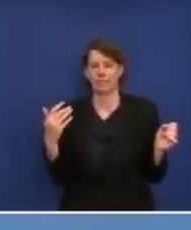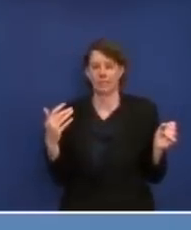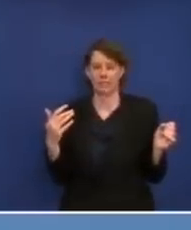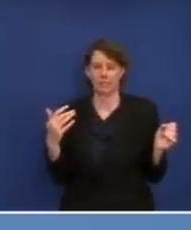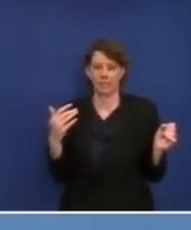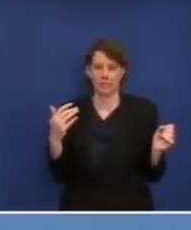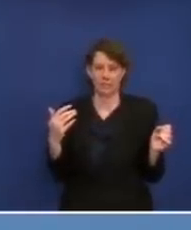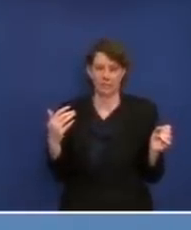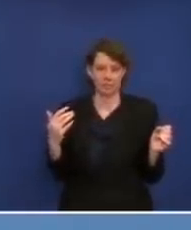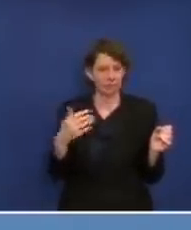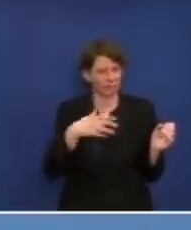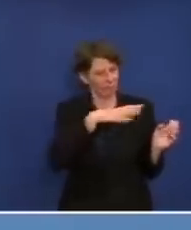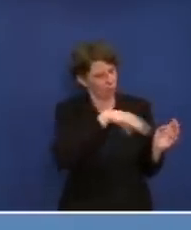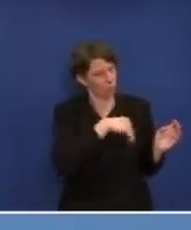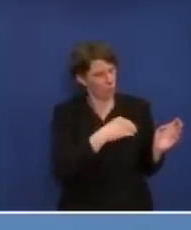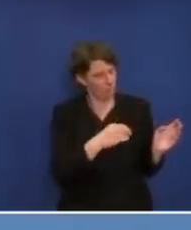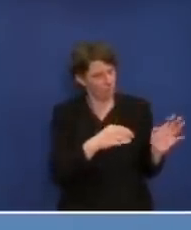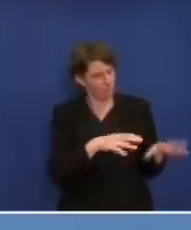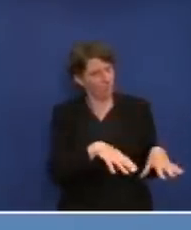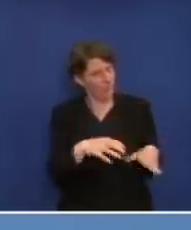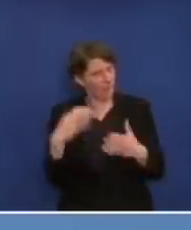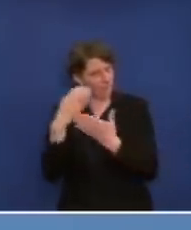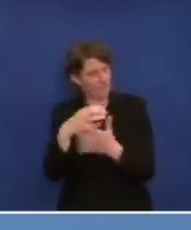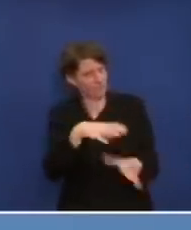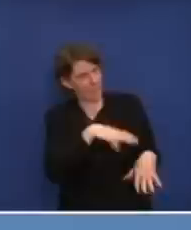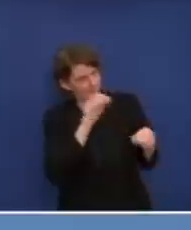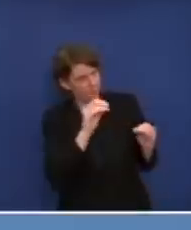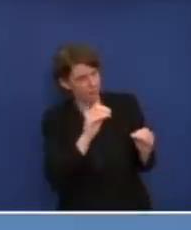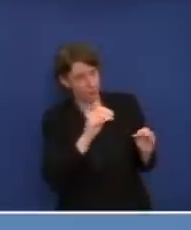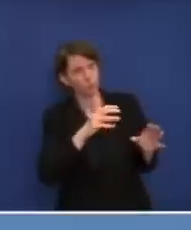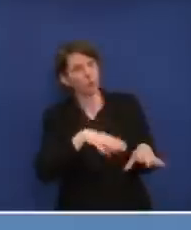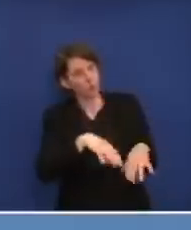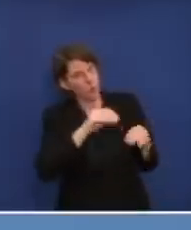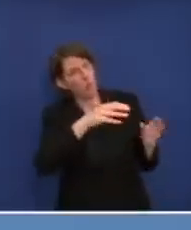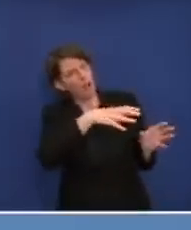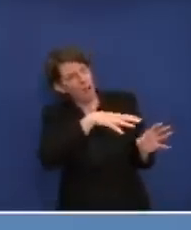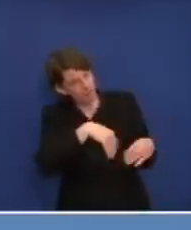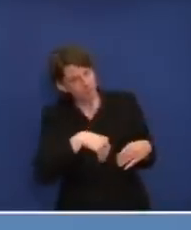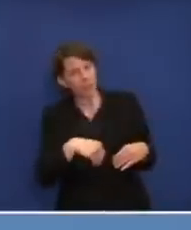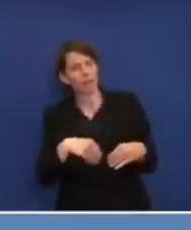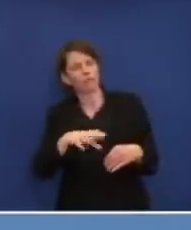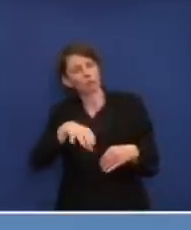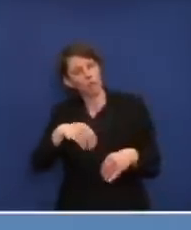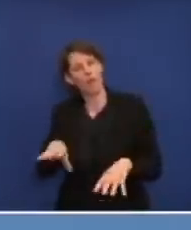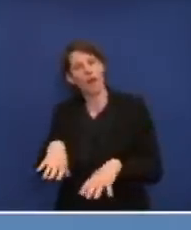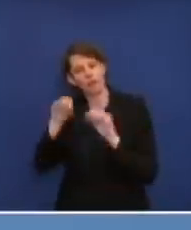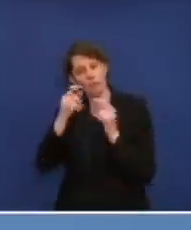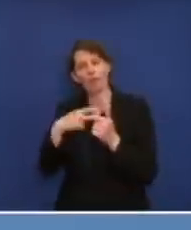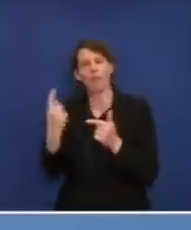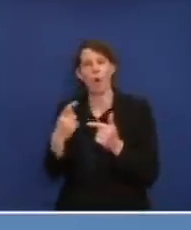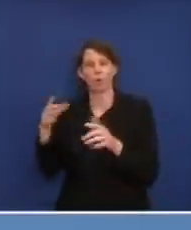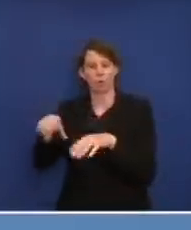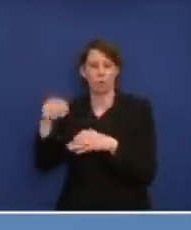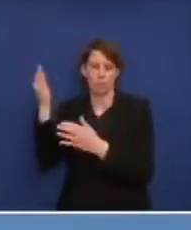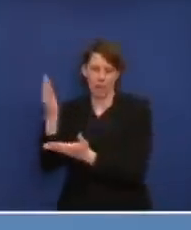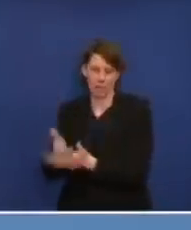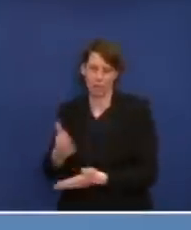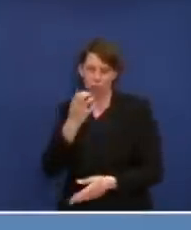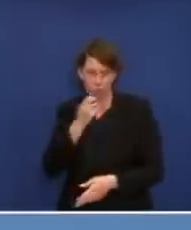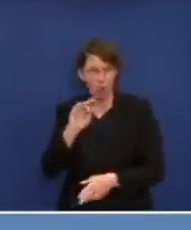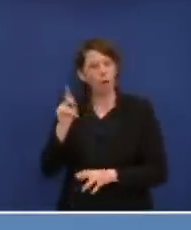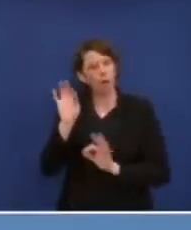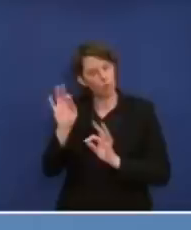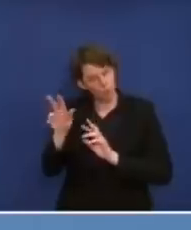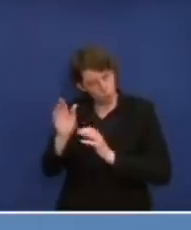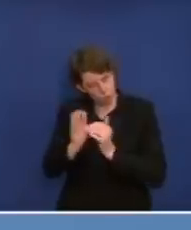diesen Einsatz, den wir gemeinsam begonnen haben, auch gemeinsam zu beenden auf geordnete und koordinierte Art